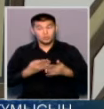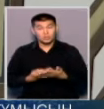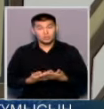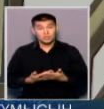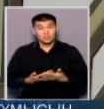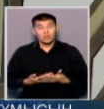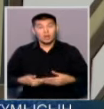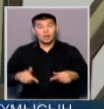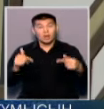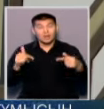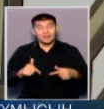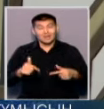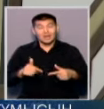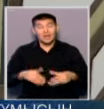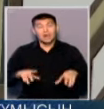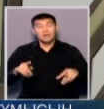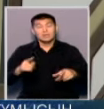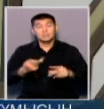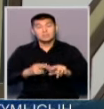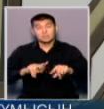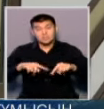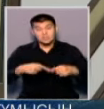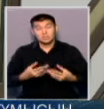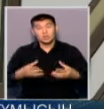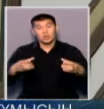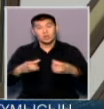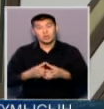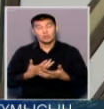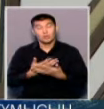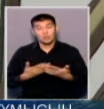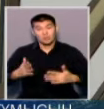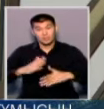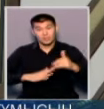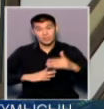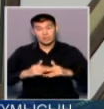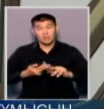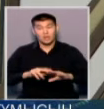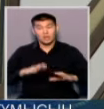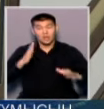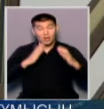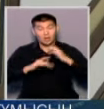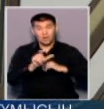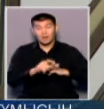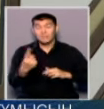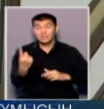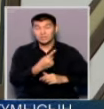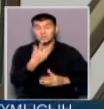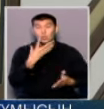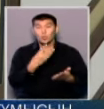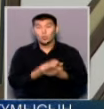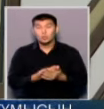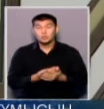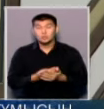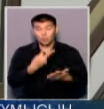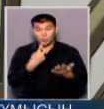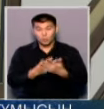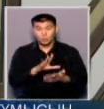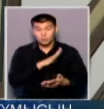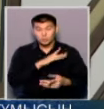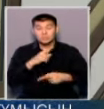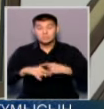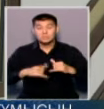Бұл институттың қабырғасында біздің химическая технология органических веществ мамандығы бойынша студенттеріміз бірінші өзінің нәтижелерін көрсетудің